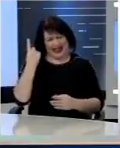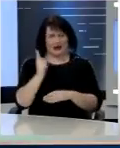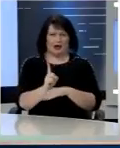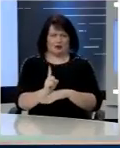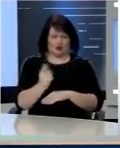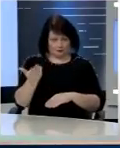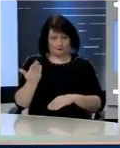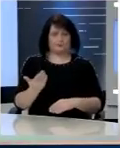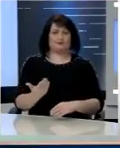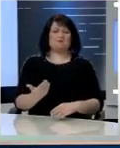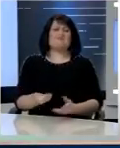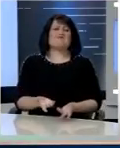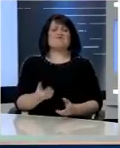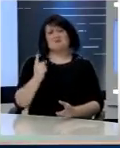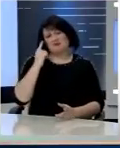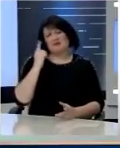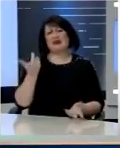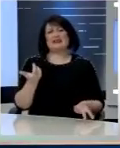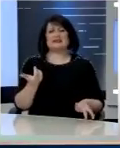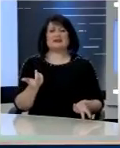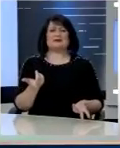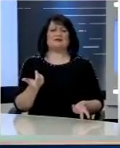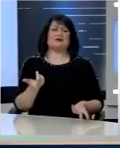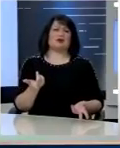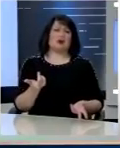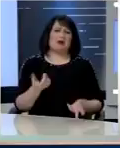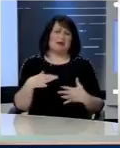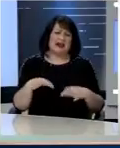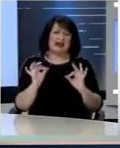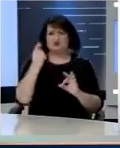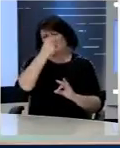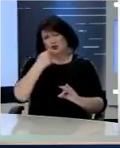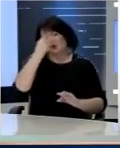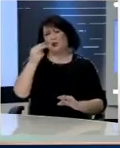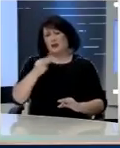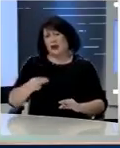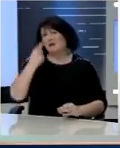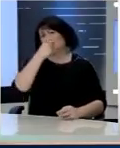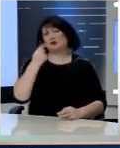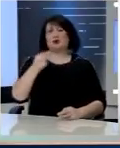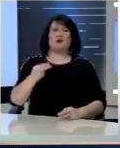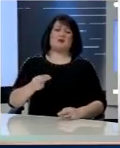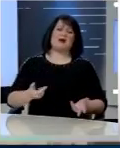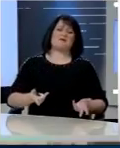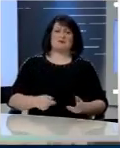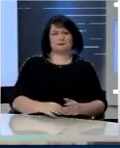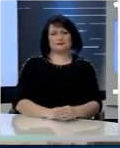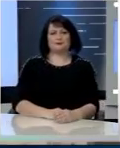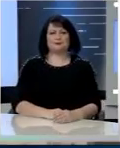ένα λεπτό, αλλά δεν πάρουμε αυτή την εργολαβία των προσωπικών. Όμως υπήρξε αναφορά.